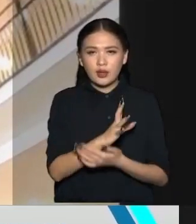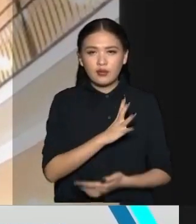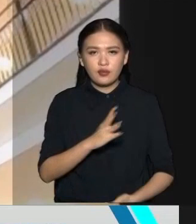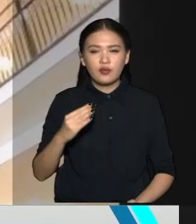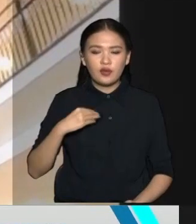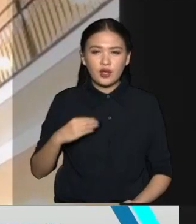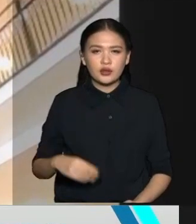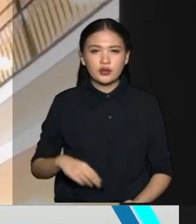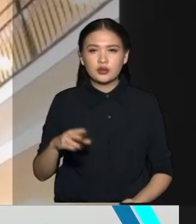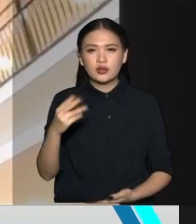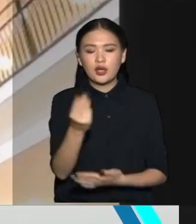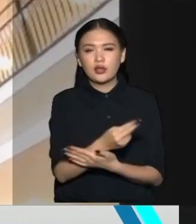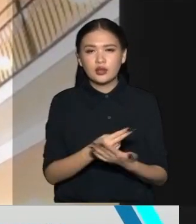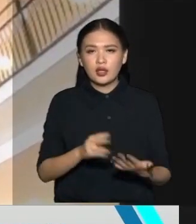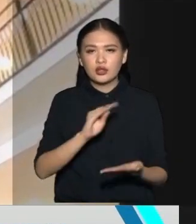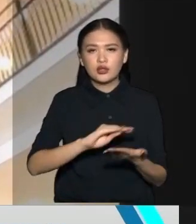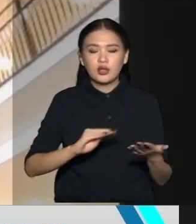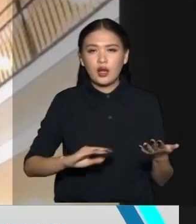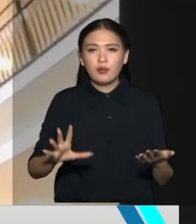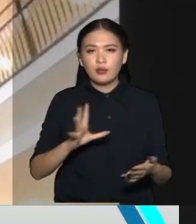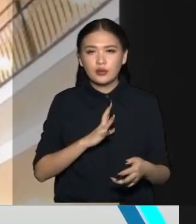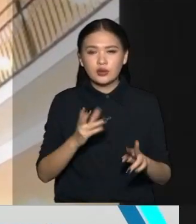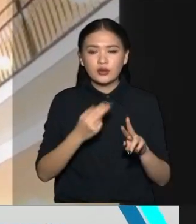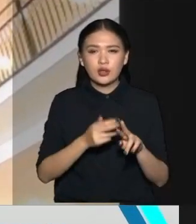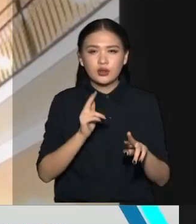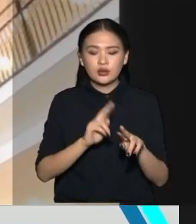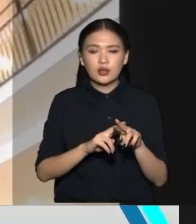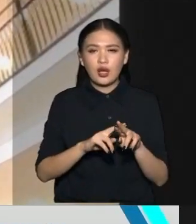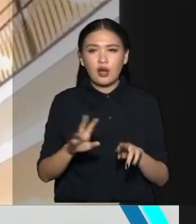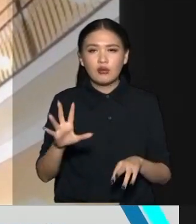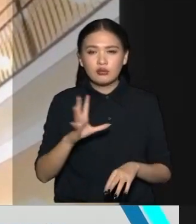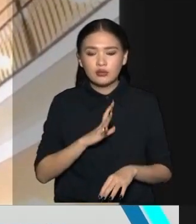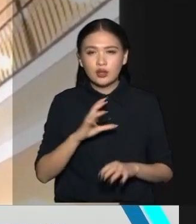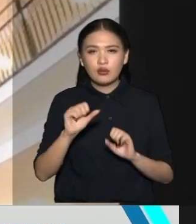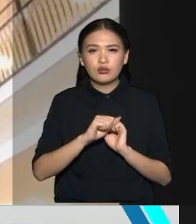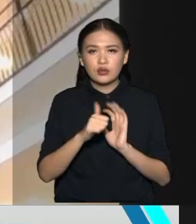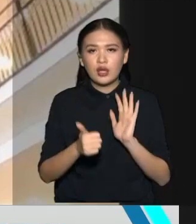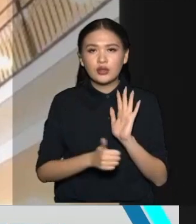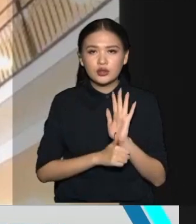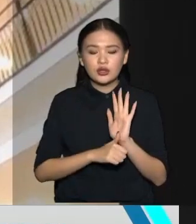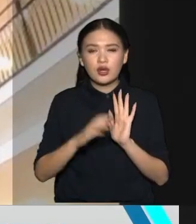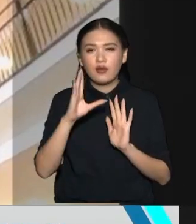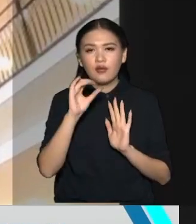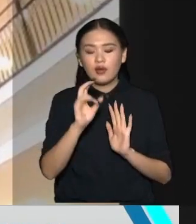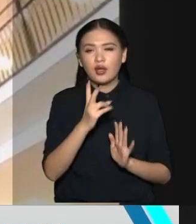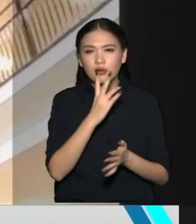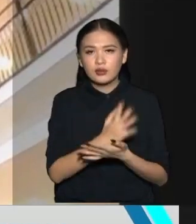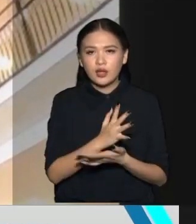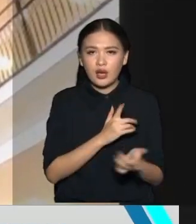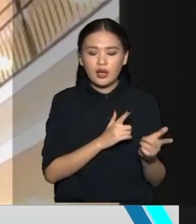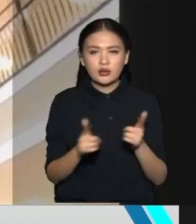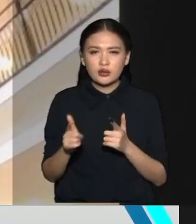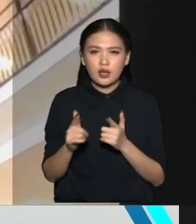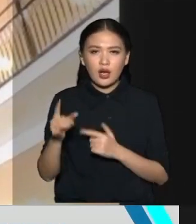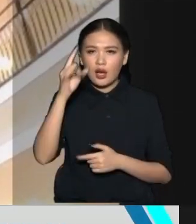Франциядан картографтар жазған болатын. Бұл яғни 15-16 ғасырдың маңайындағы әзірленген